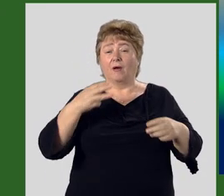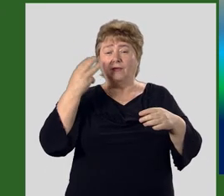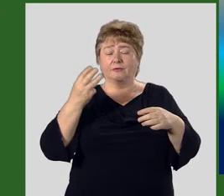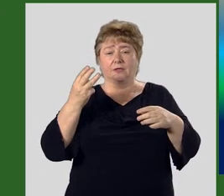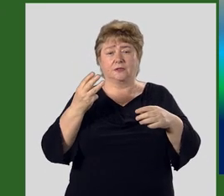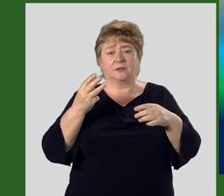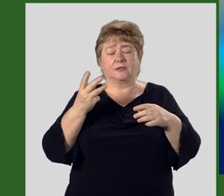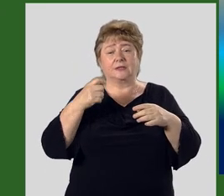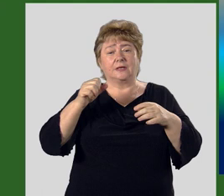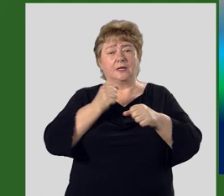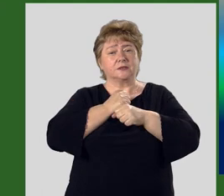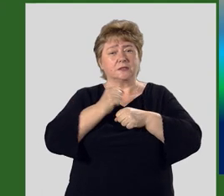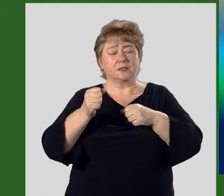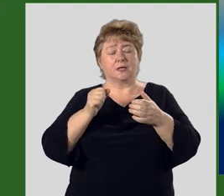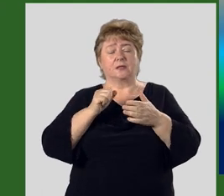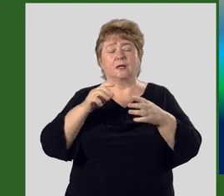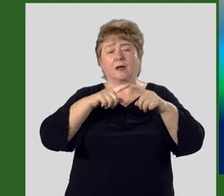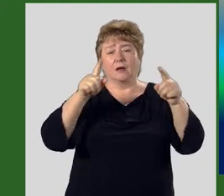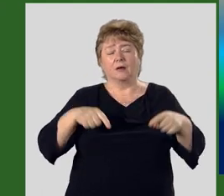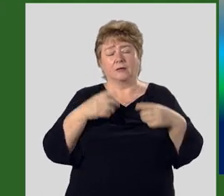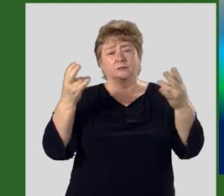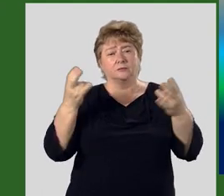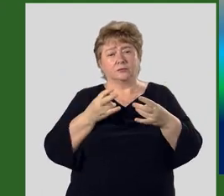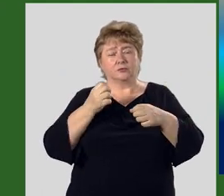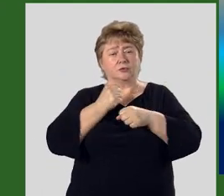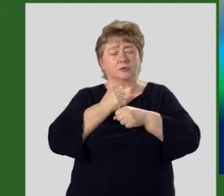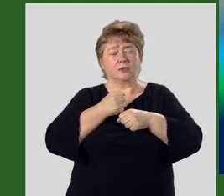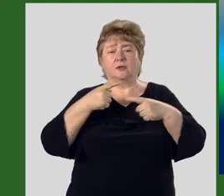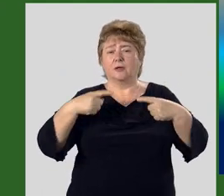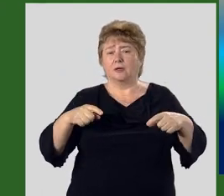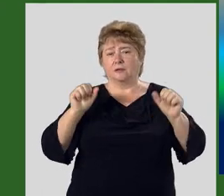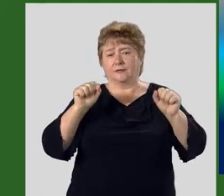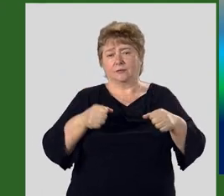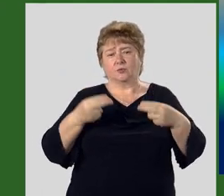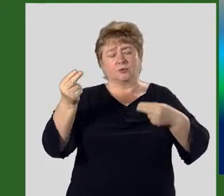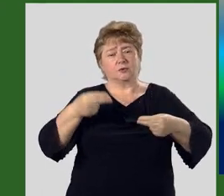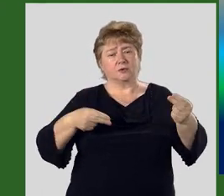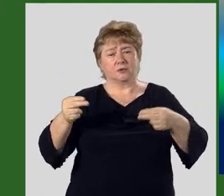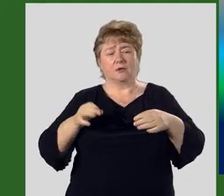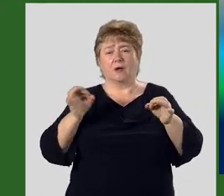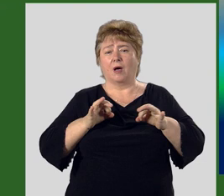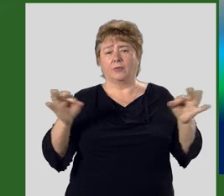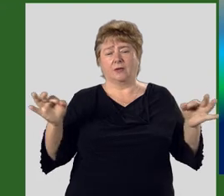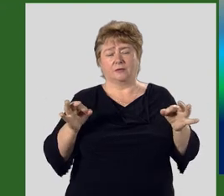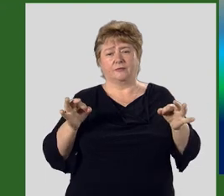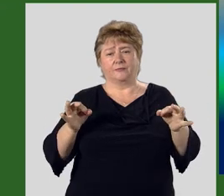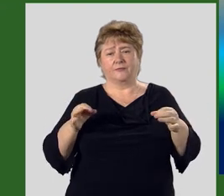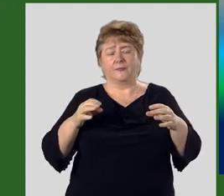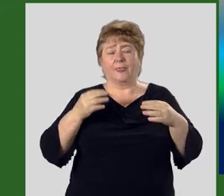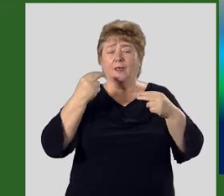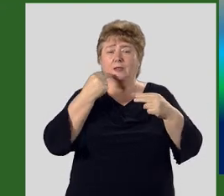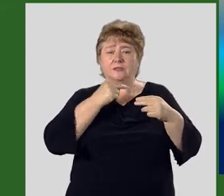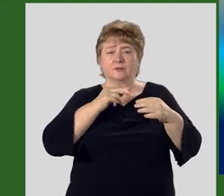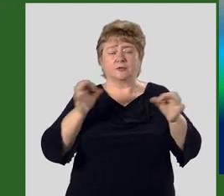В-третьих, для создания карт приходится применять разные способы изображения объектов,